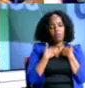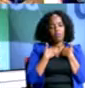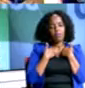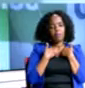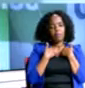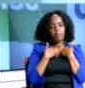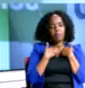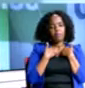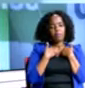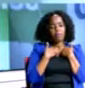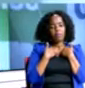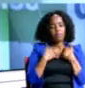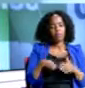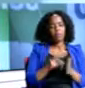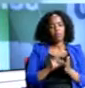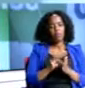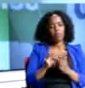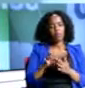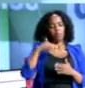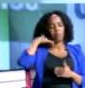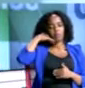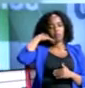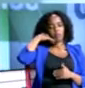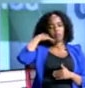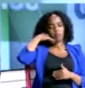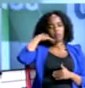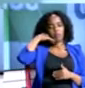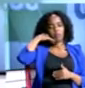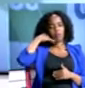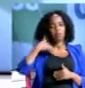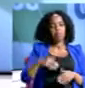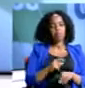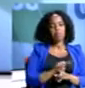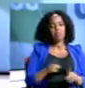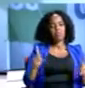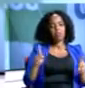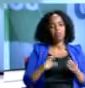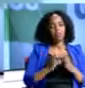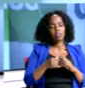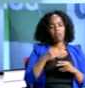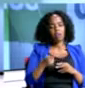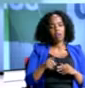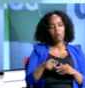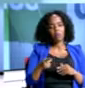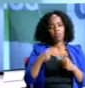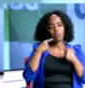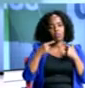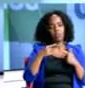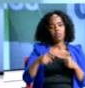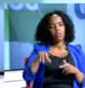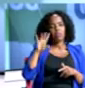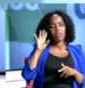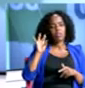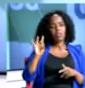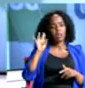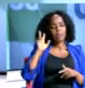ordofamu la cause bilbilas kana bilistay awasattimame saddetam sadis oddom